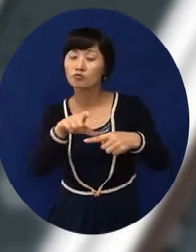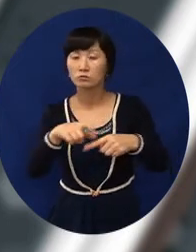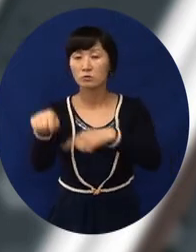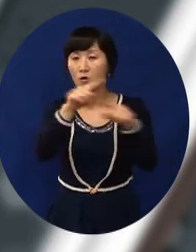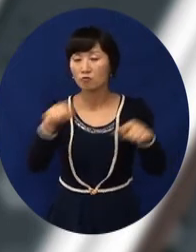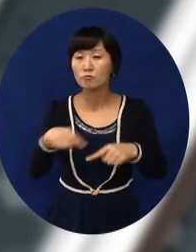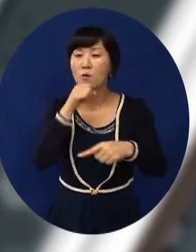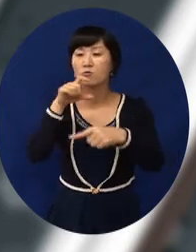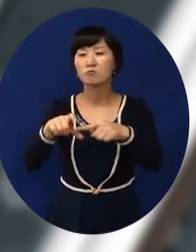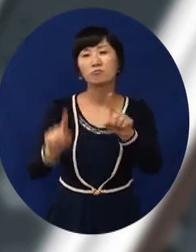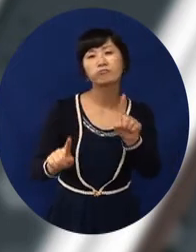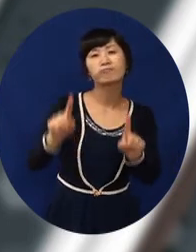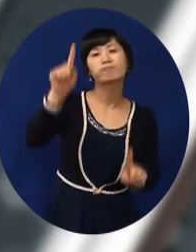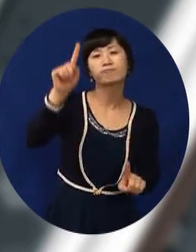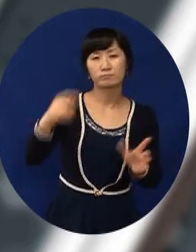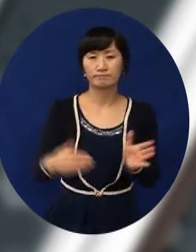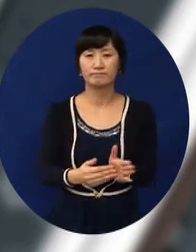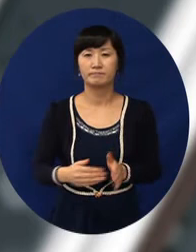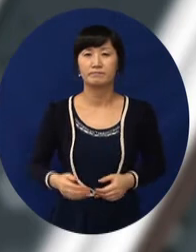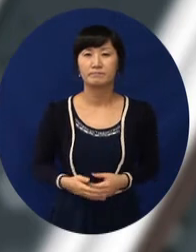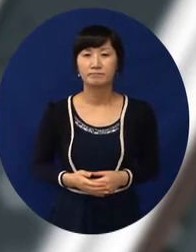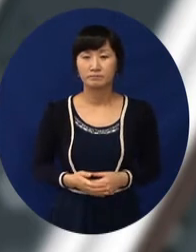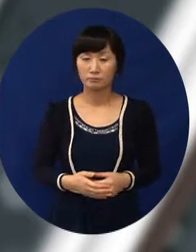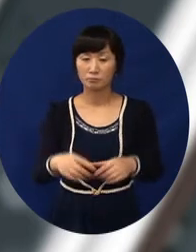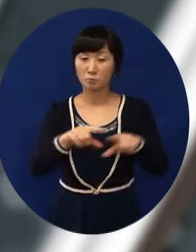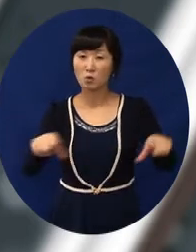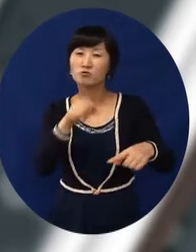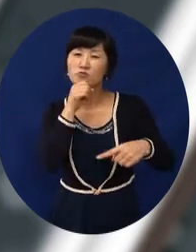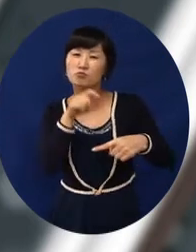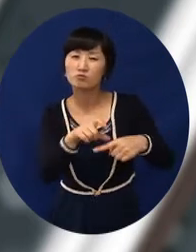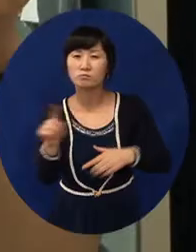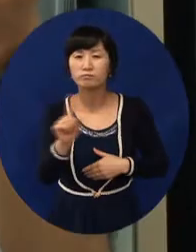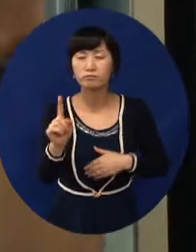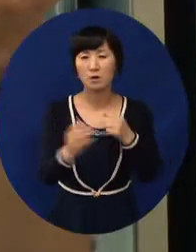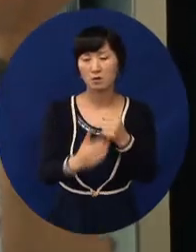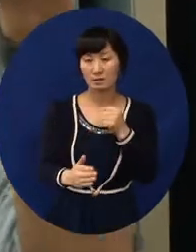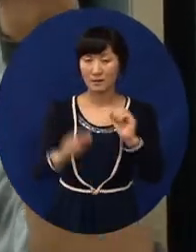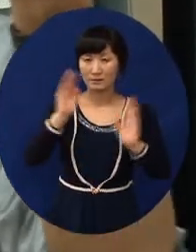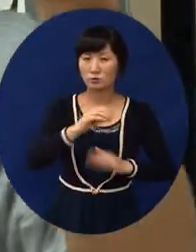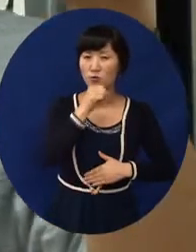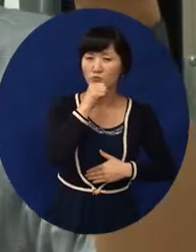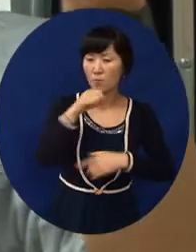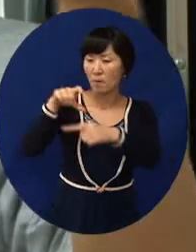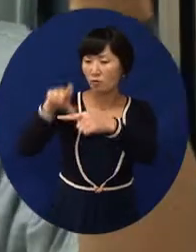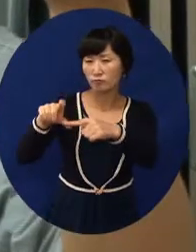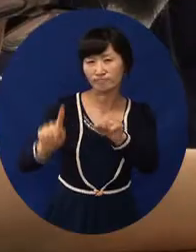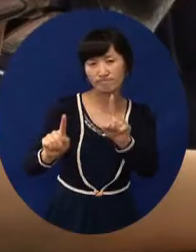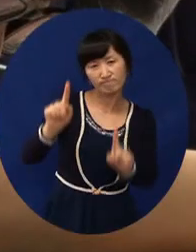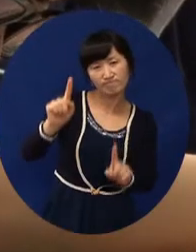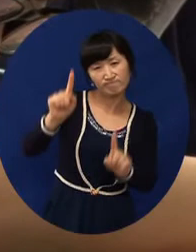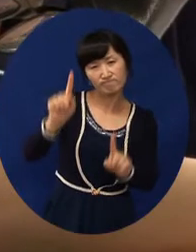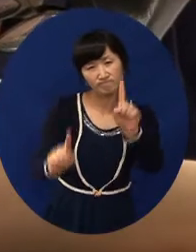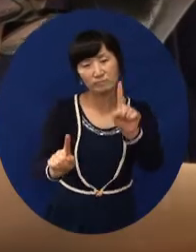전국 평균을 훨씬 넘어선 것으로 나타났습니다. 표준점수는 수험생의 성적이 평균에서 얼마나 떨어져